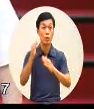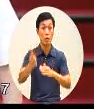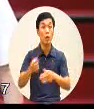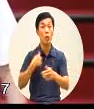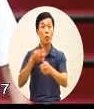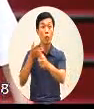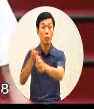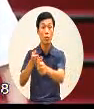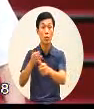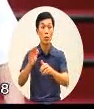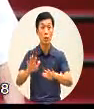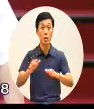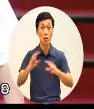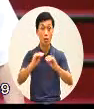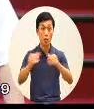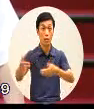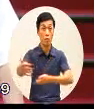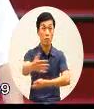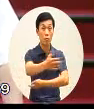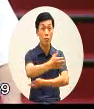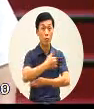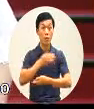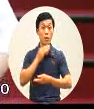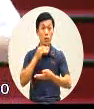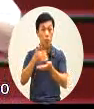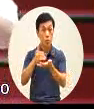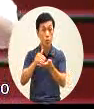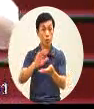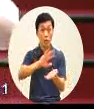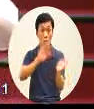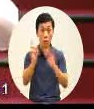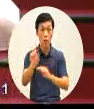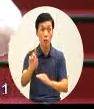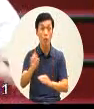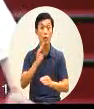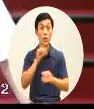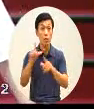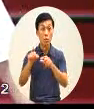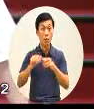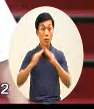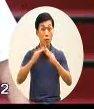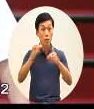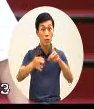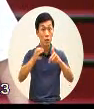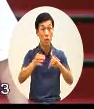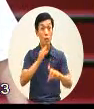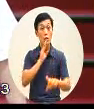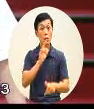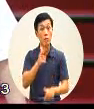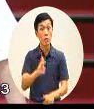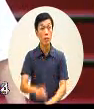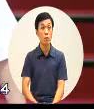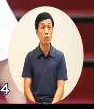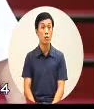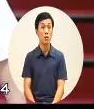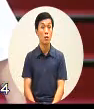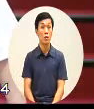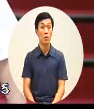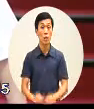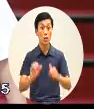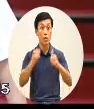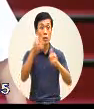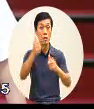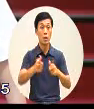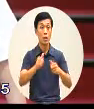前征收是以怎么计算市价，是不是？ 当然。 谢谢议